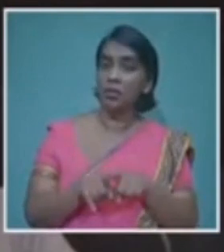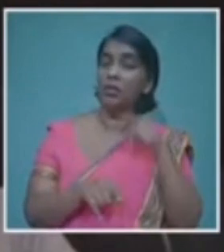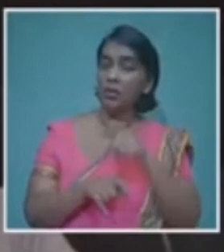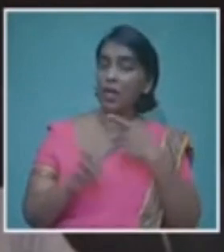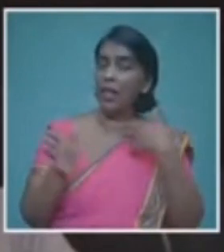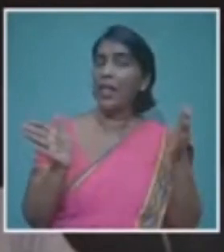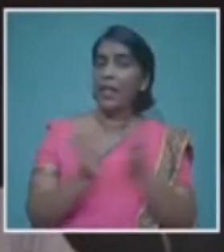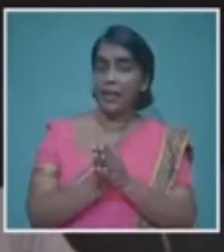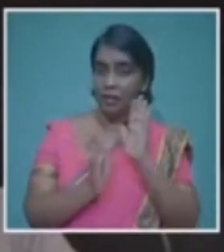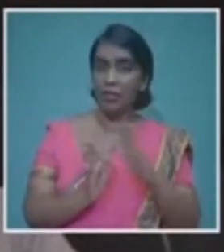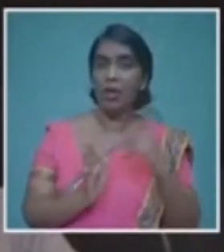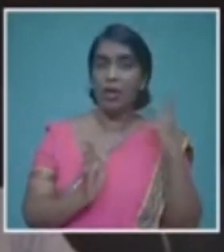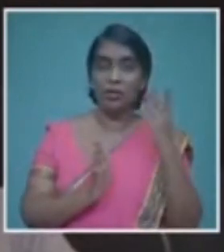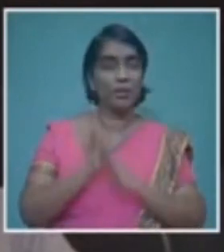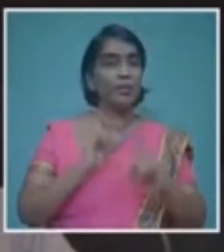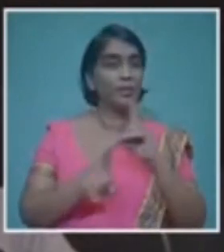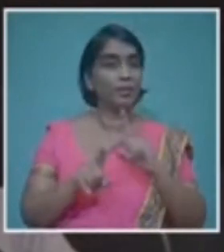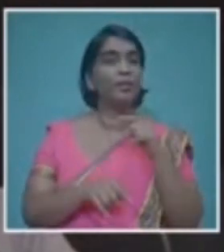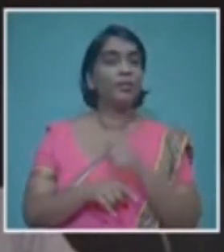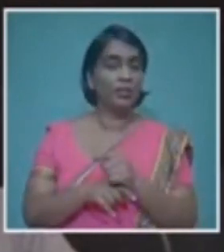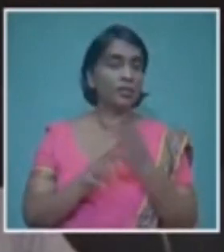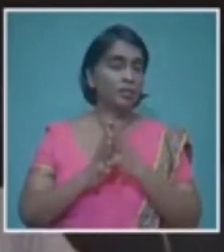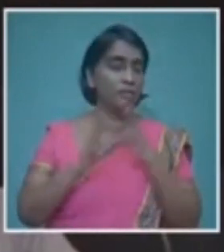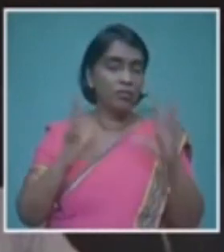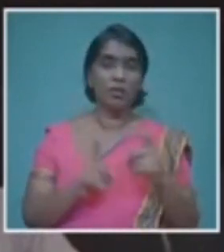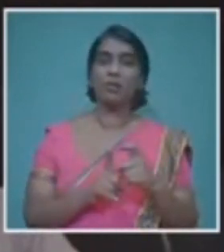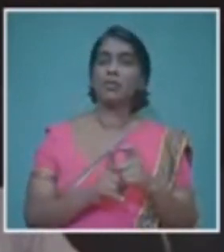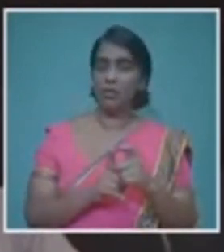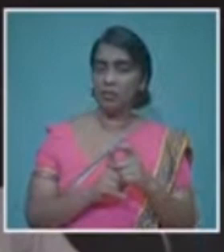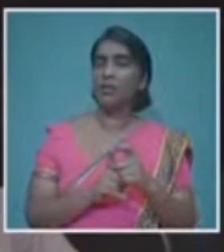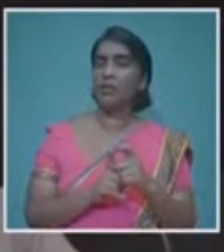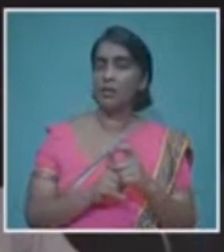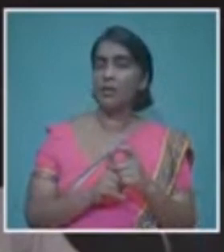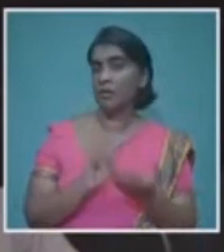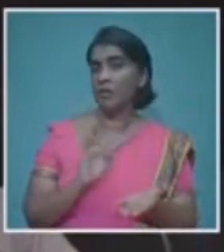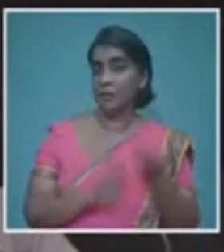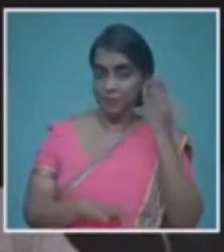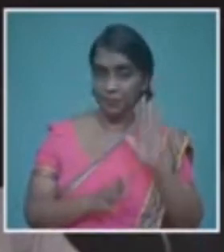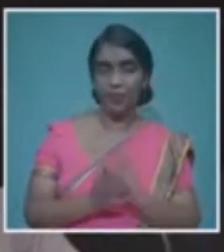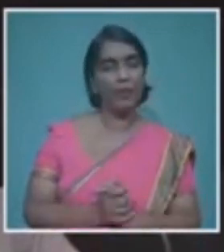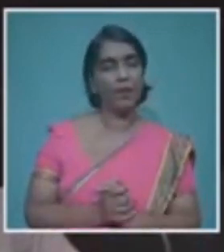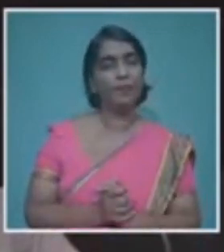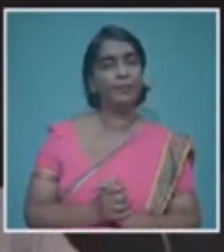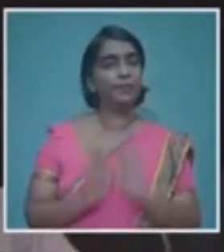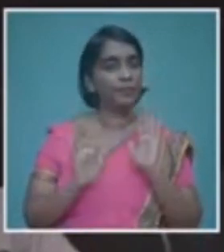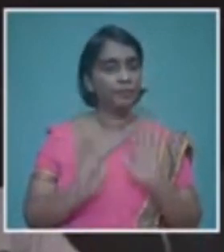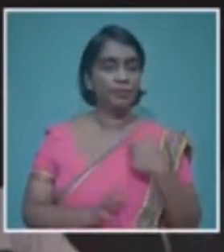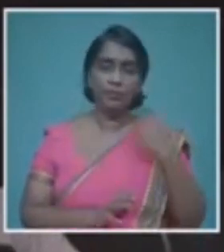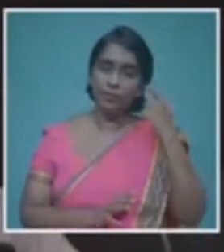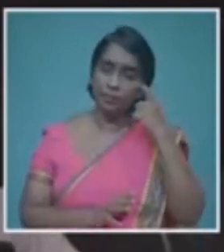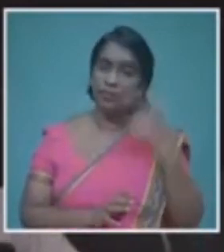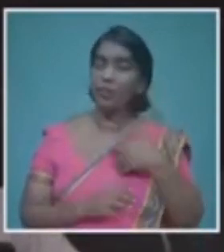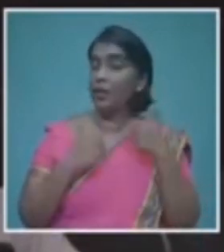एकतु अद्गत्तम आरक्षक अमात्यांशयट ईट वडा देगुणे किं वितर वैडिकल्लतीन इतिं मा हितान्ने